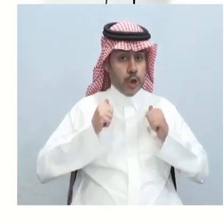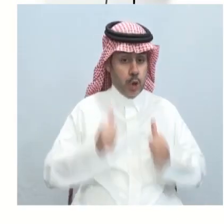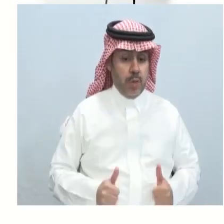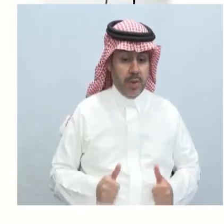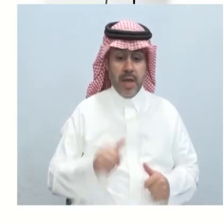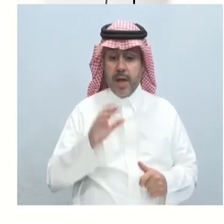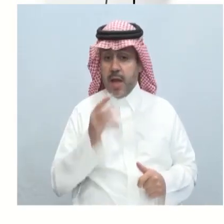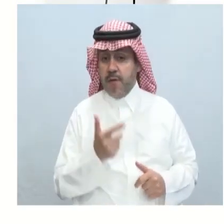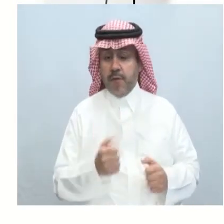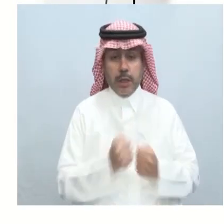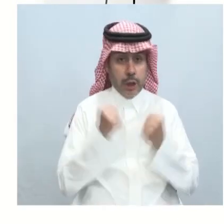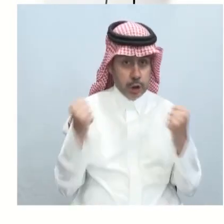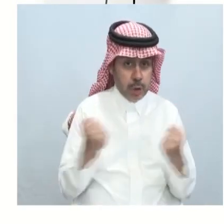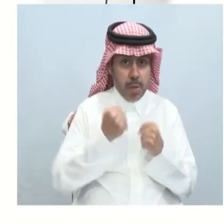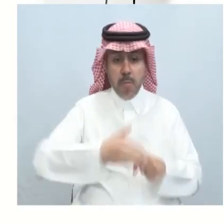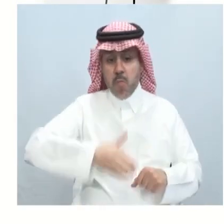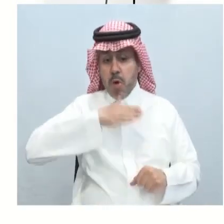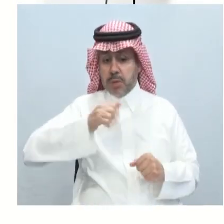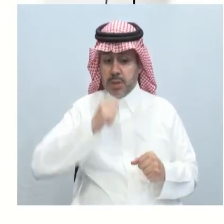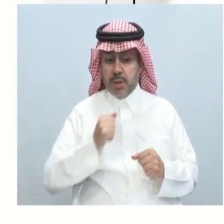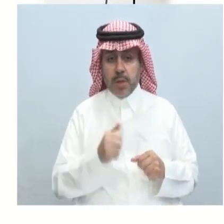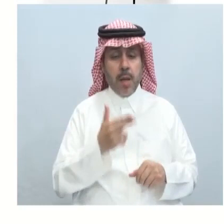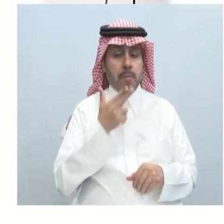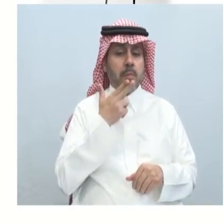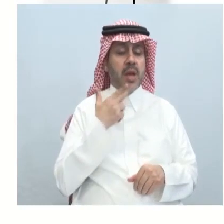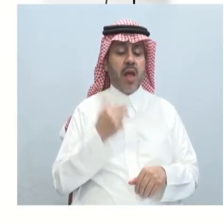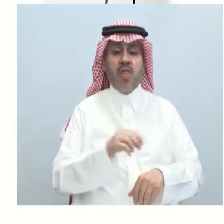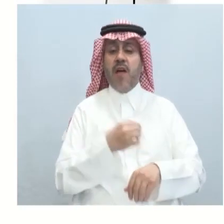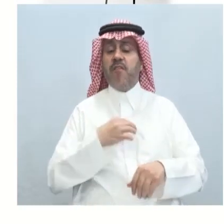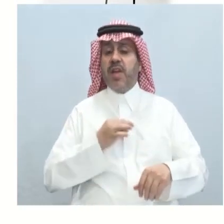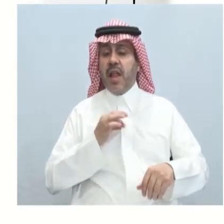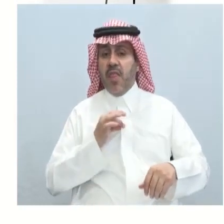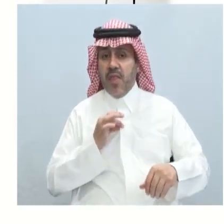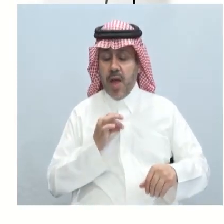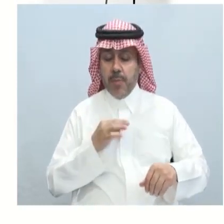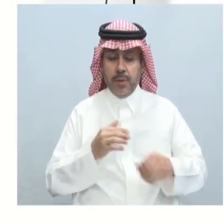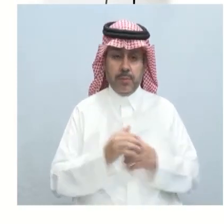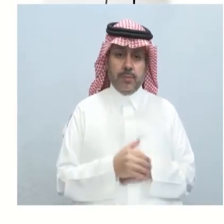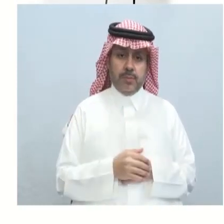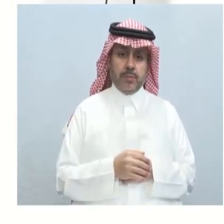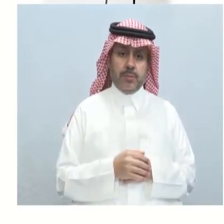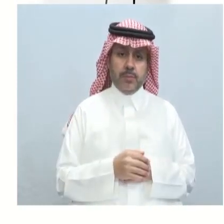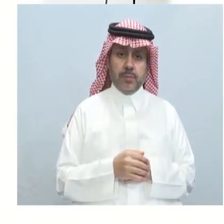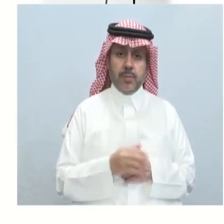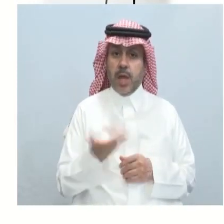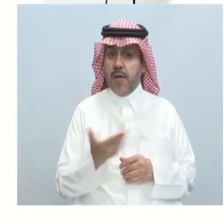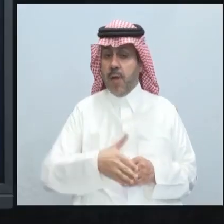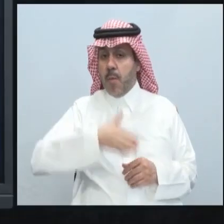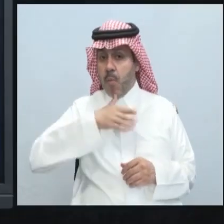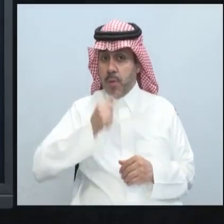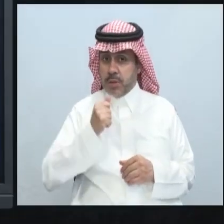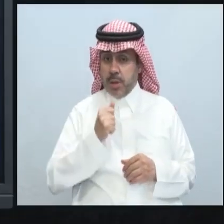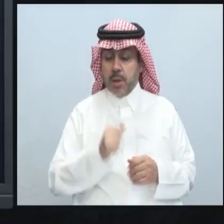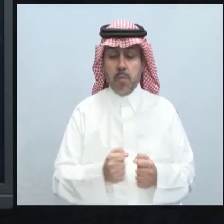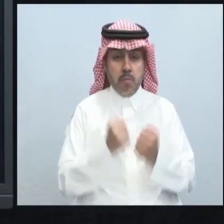كيفيه اهتمام النبي صلى الله عليه وسلم بنظافه ثوبه كيف كان النبي صلى الله